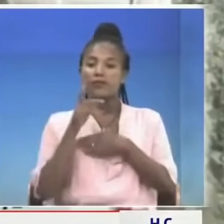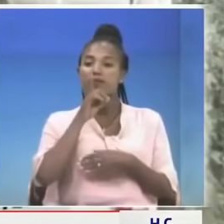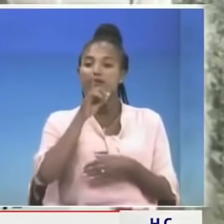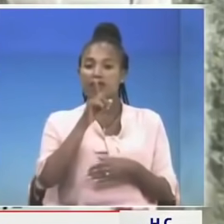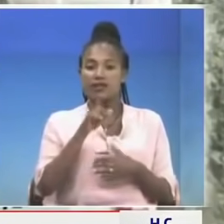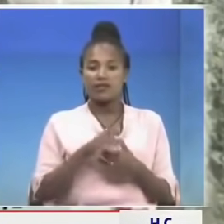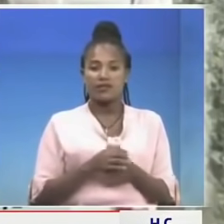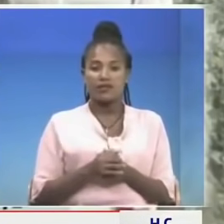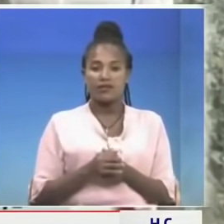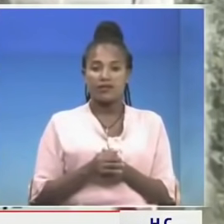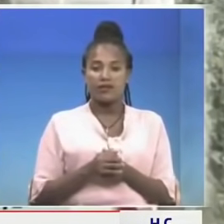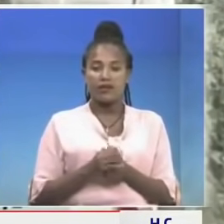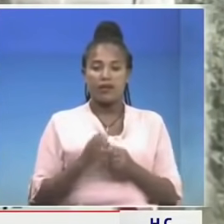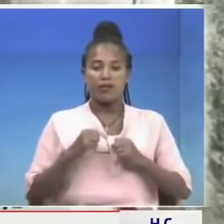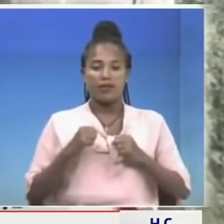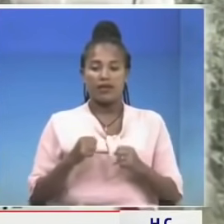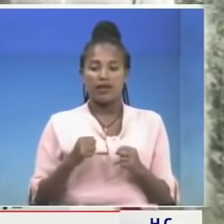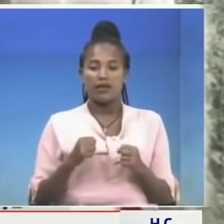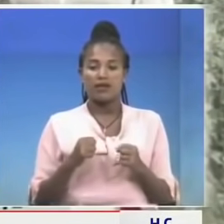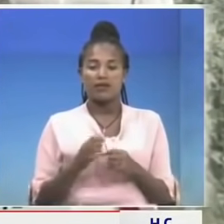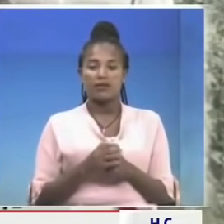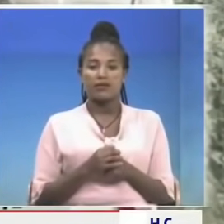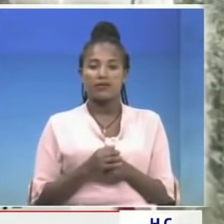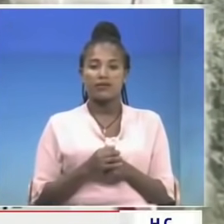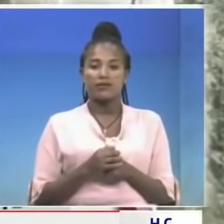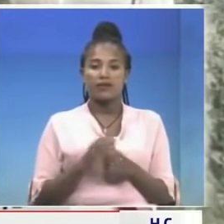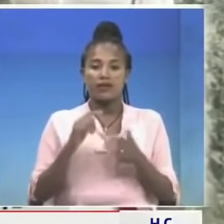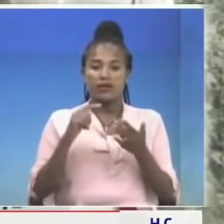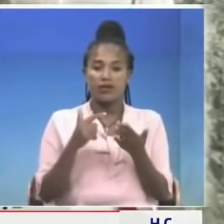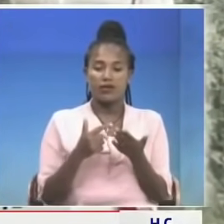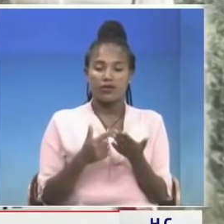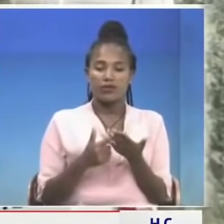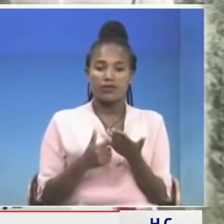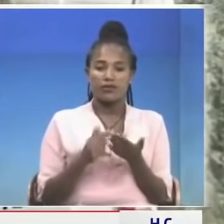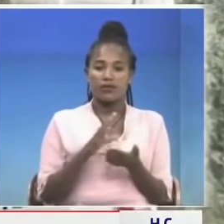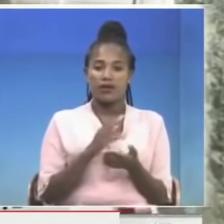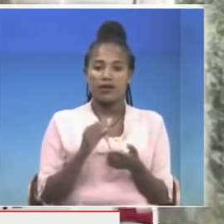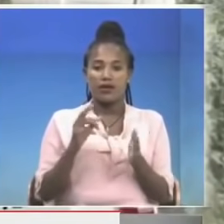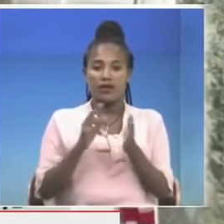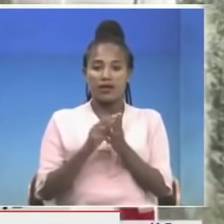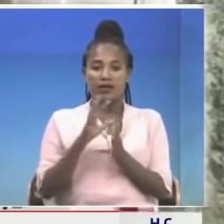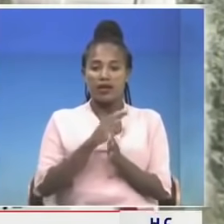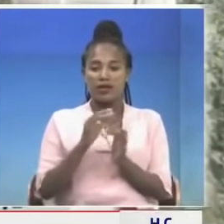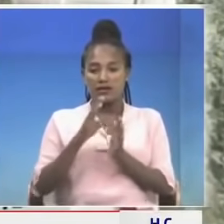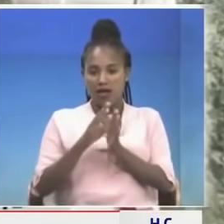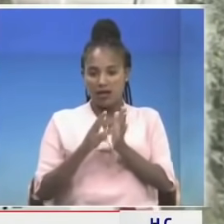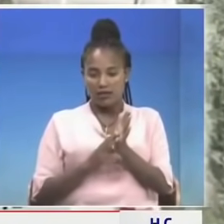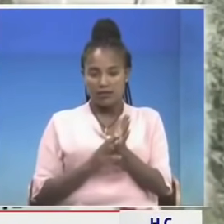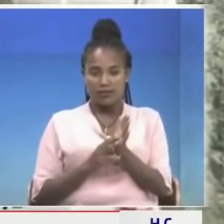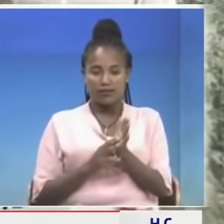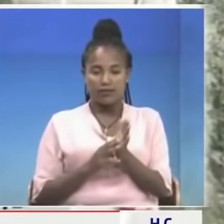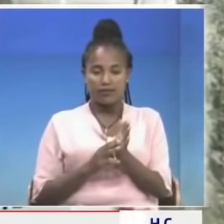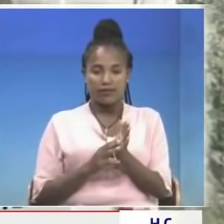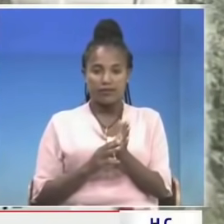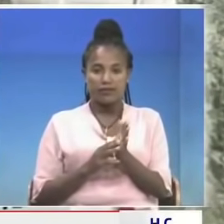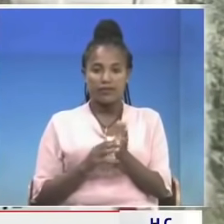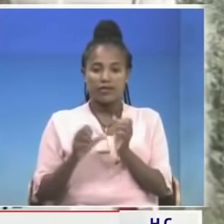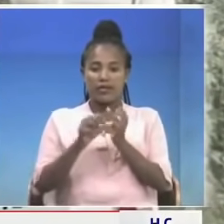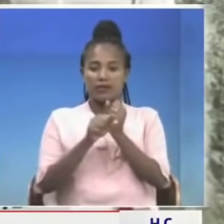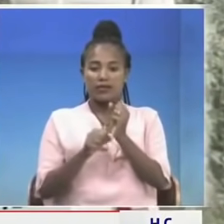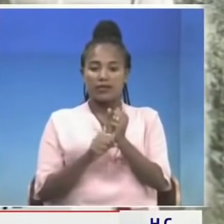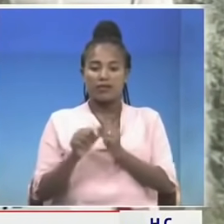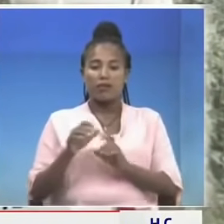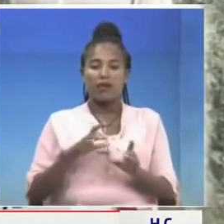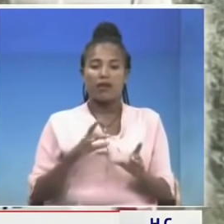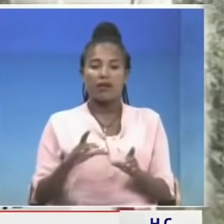በቅንነት በታታሪነት እንዲሁም ህግና ስርዓትን መሰረት